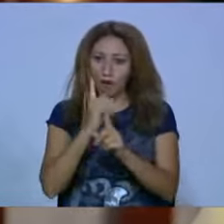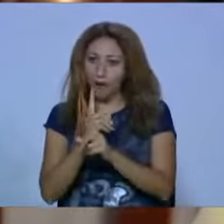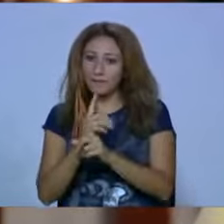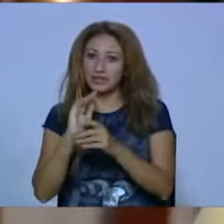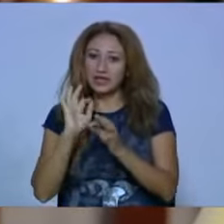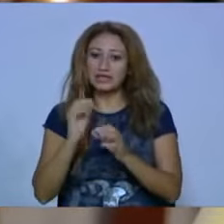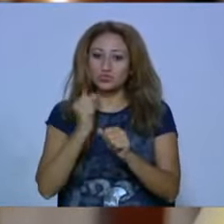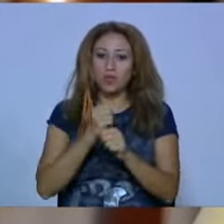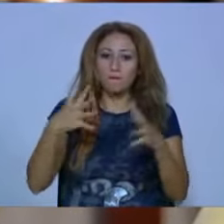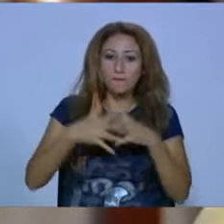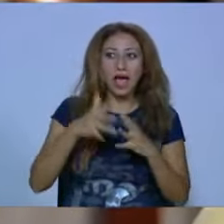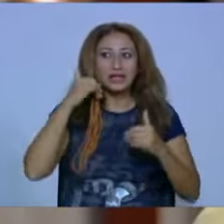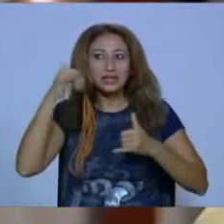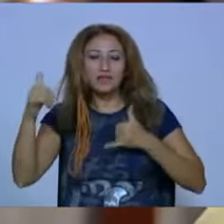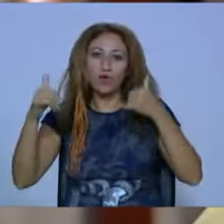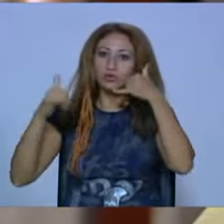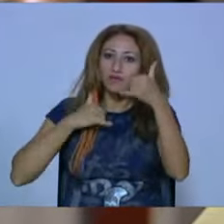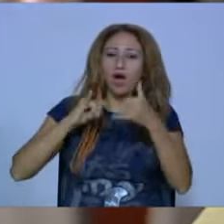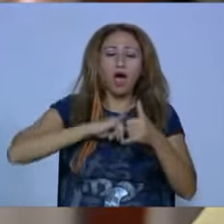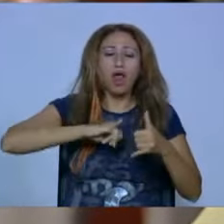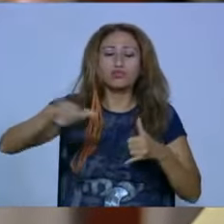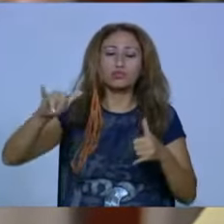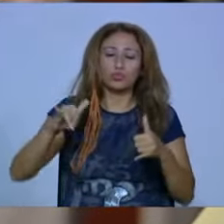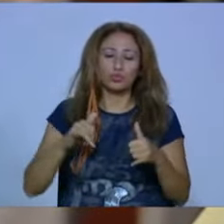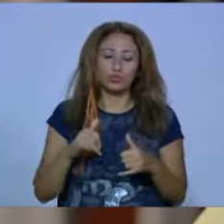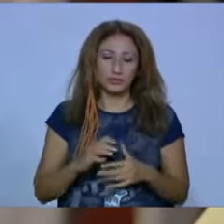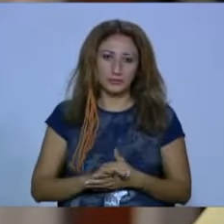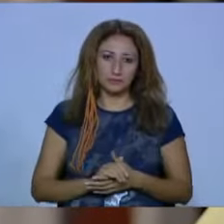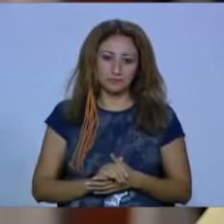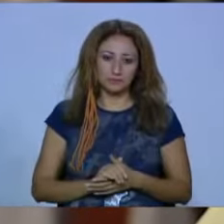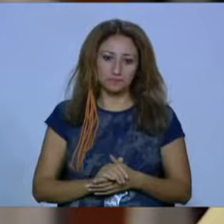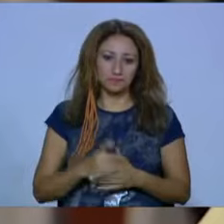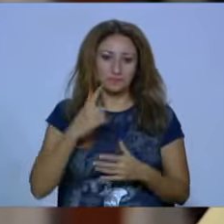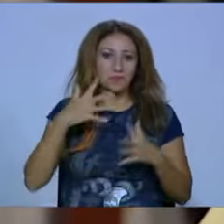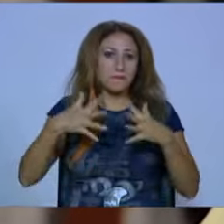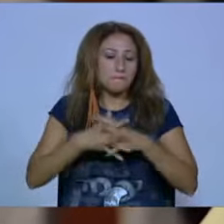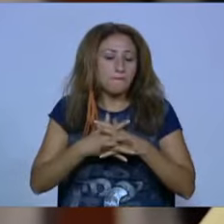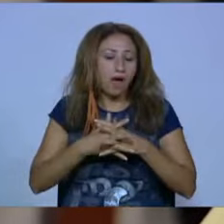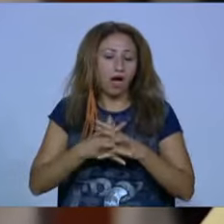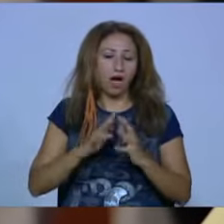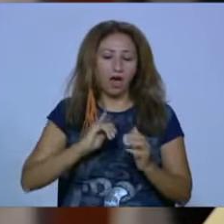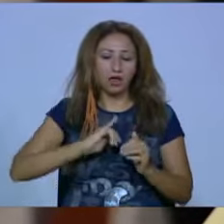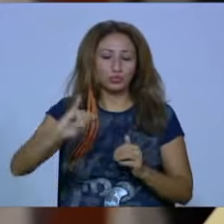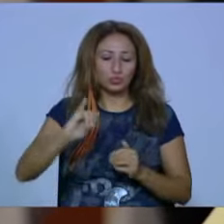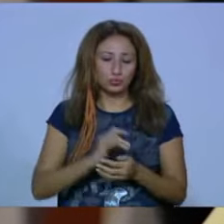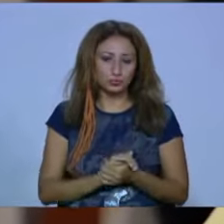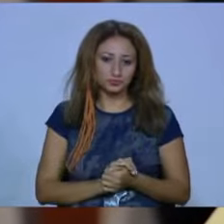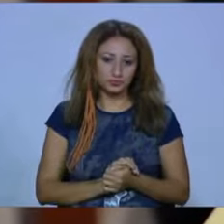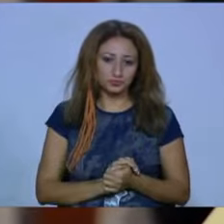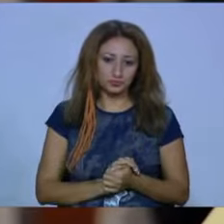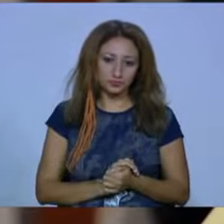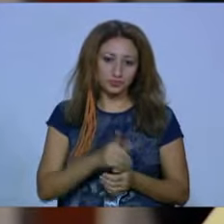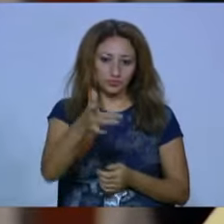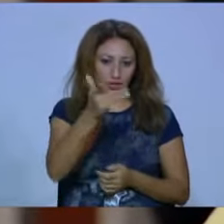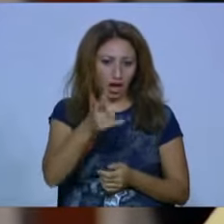شغل لازم يبقى في تليفون. فكان في علاقه كامله يعني. معتز حضر جزء كبير